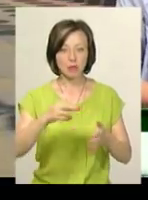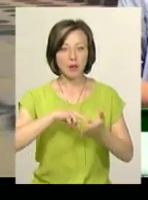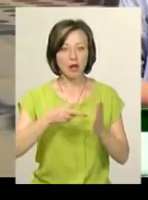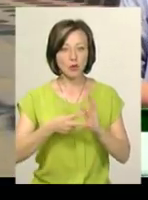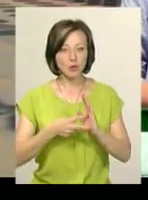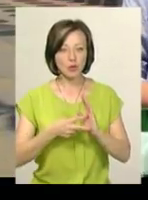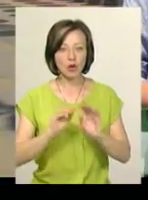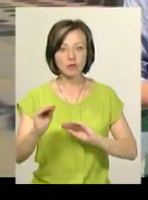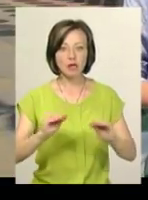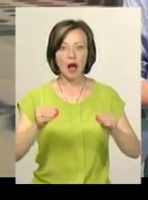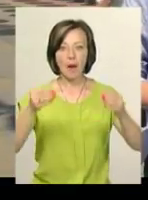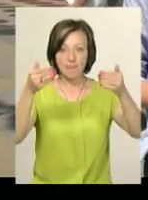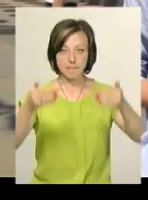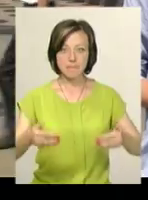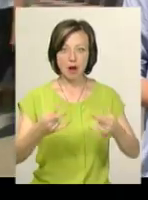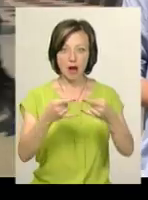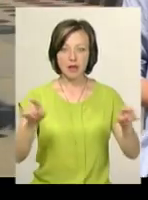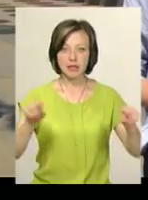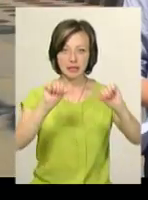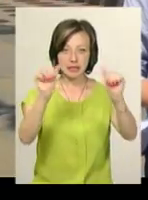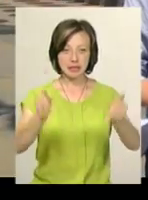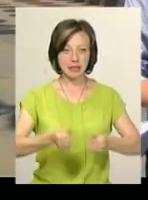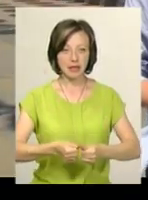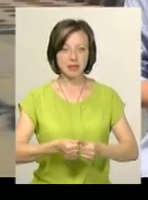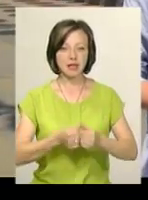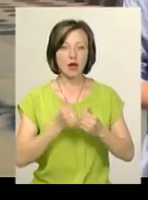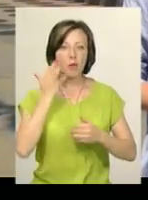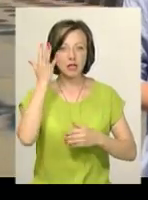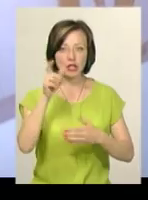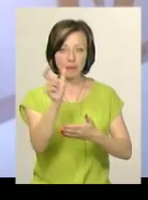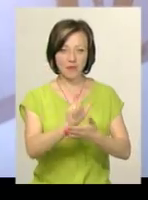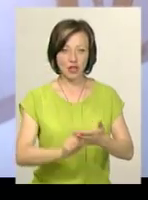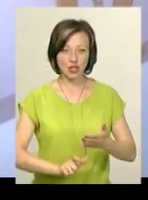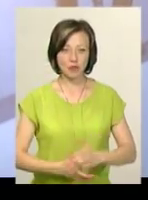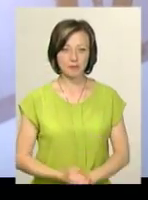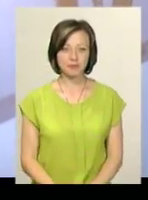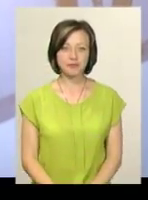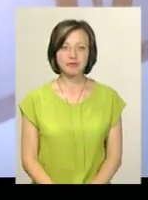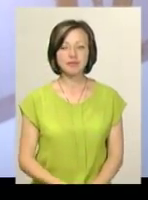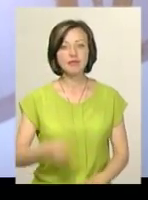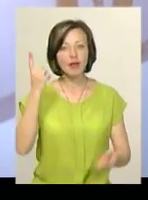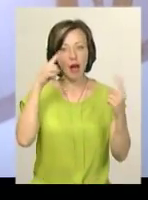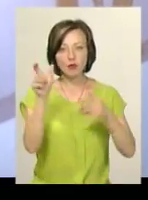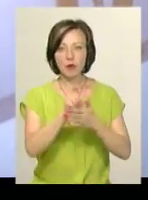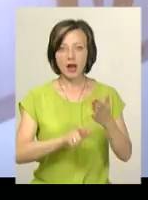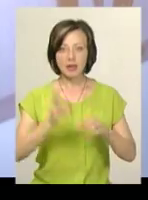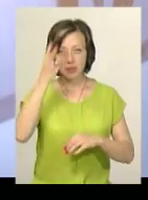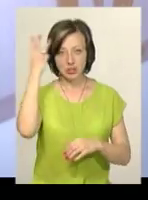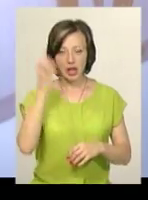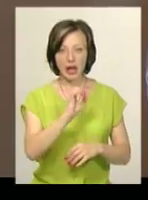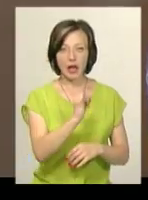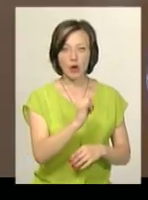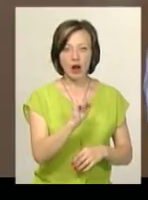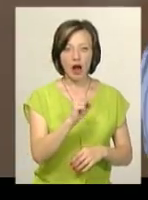планують розмістити банери з зображенням серця та романтичним віршем. Автором поезії став хмельничанин Ігор